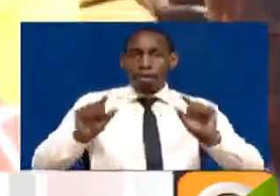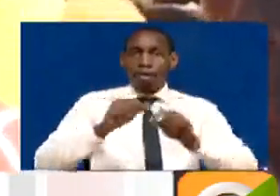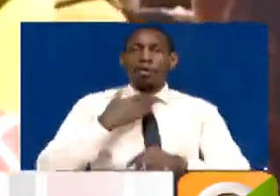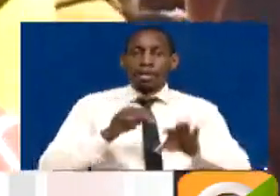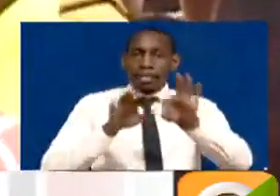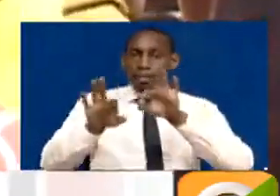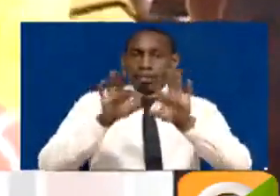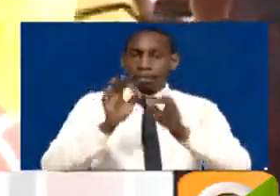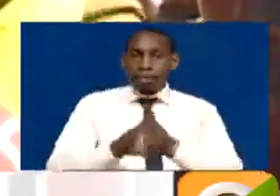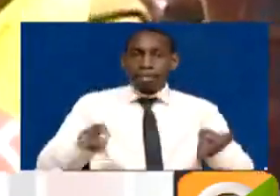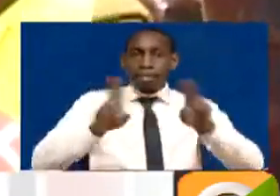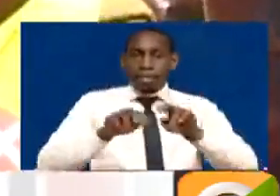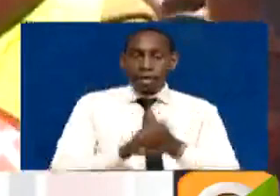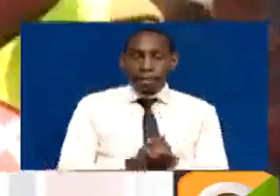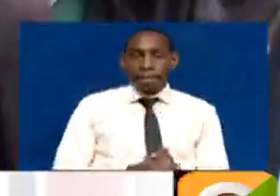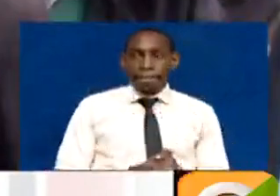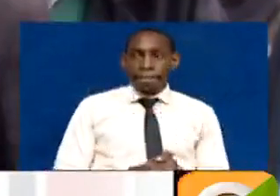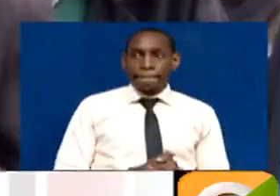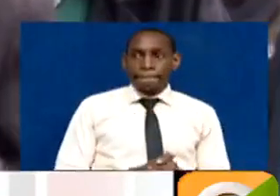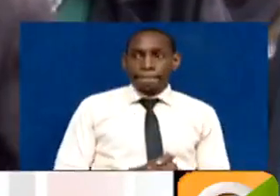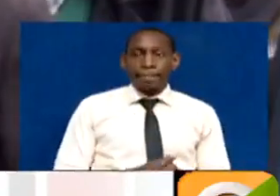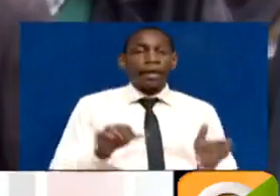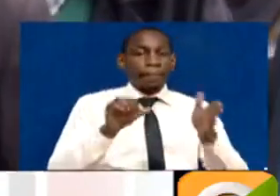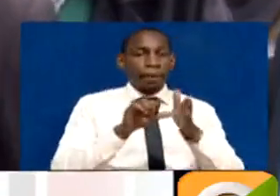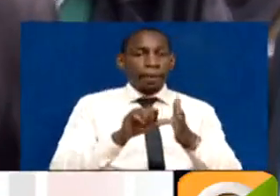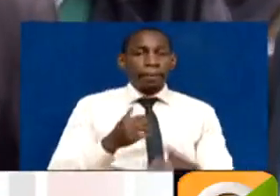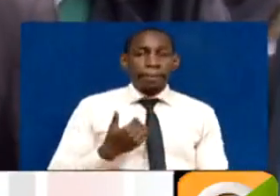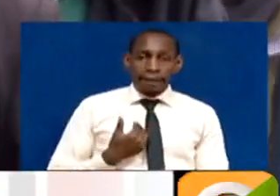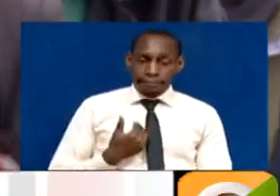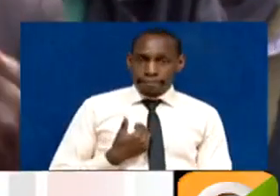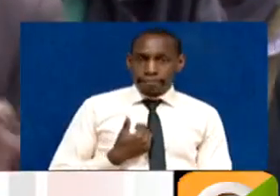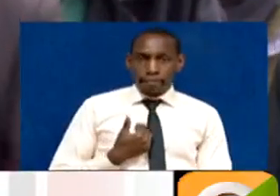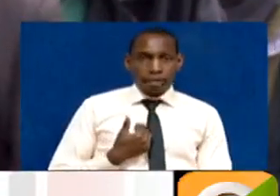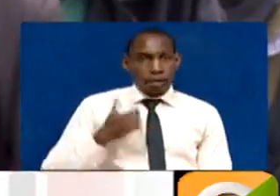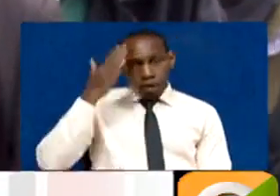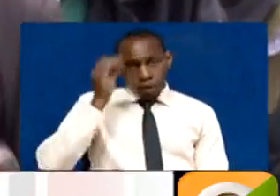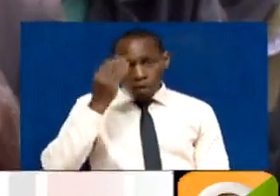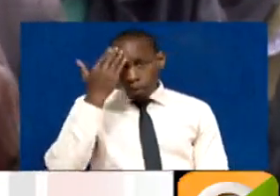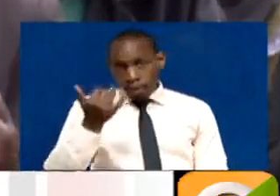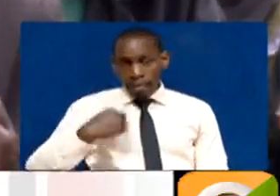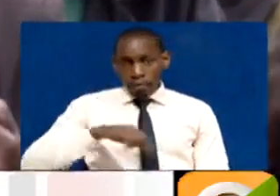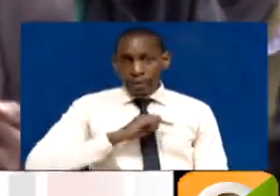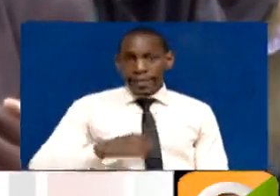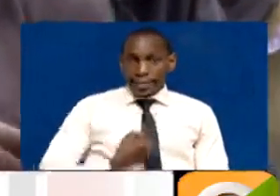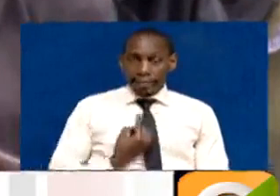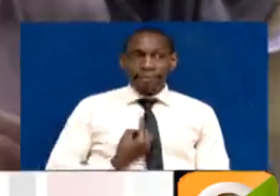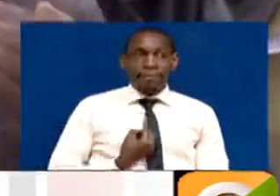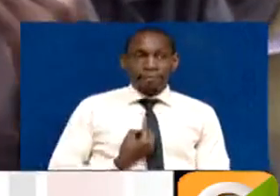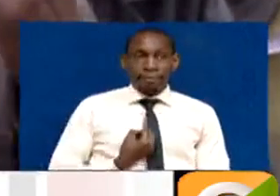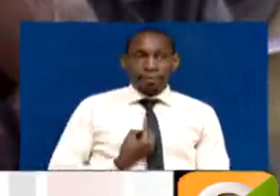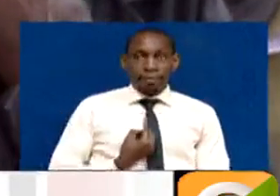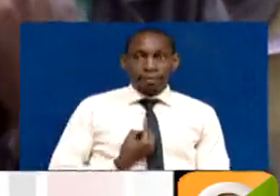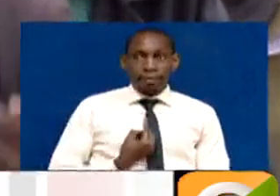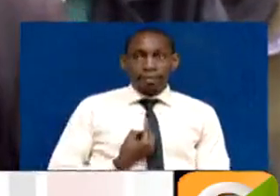tunataka nomination ifanyike Kilgoris constituency. Ndio hiyo shida tunaye. Na tuchui kwa nini, kwa sababu sisi wenyewe